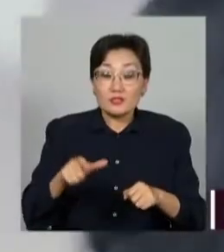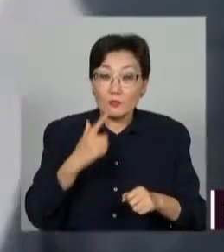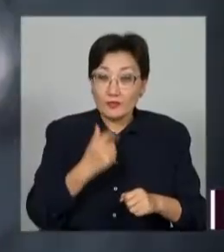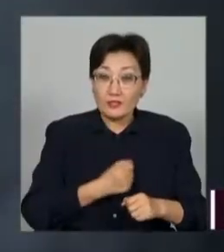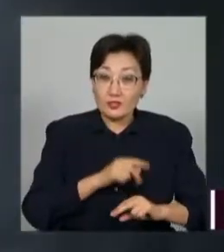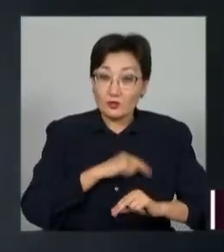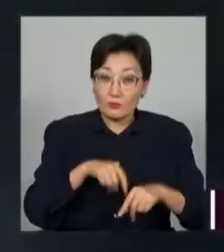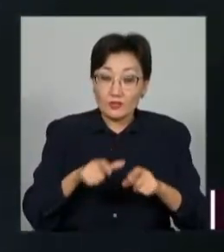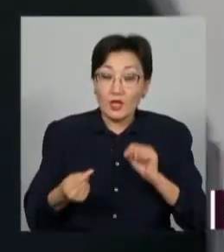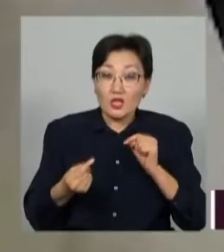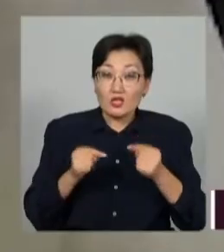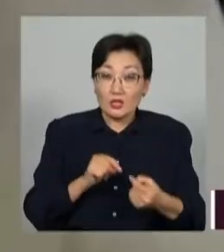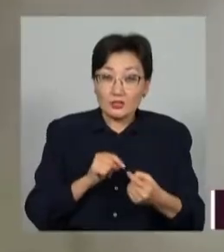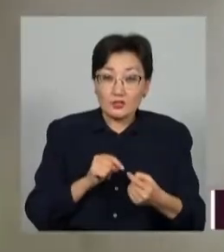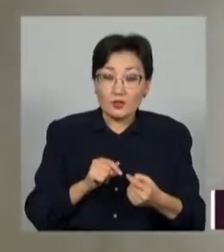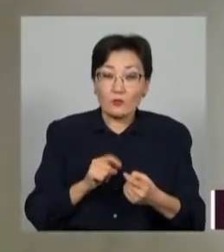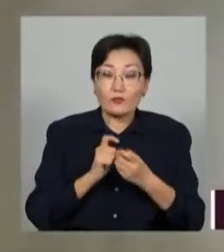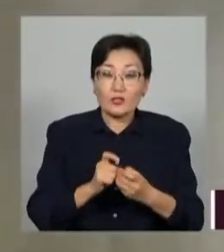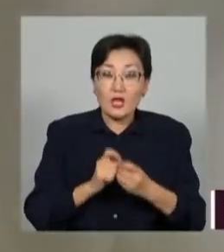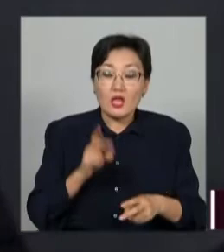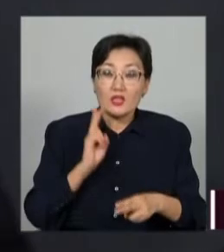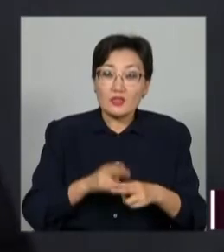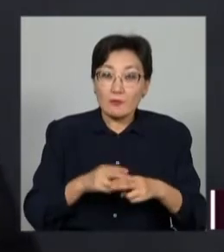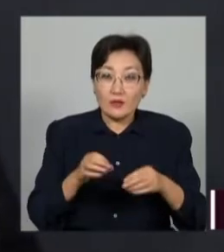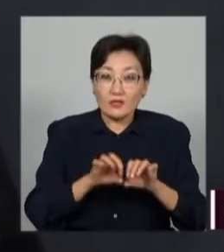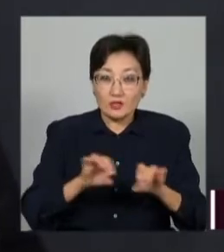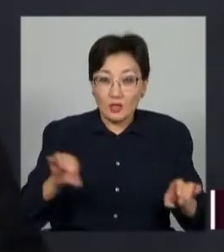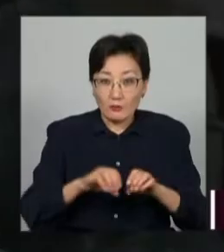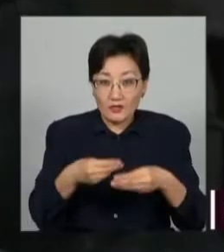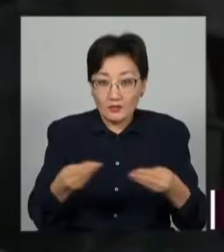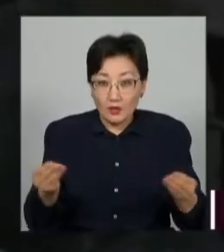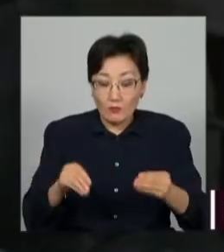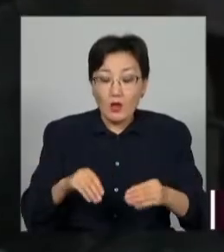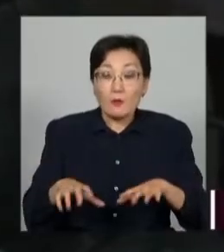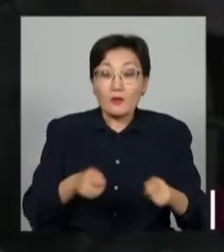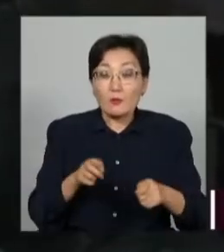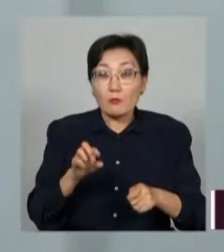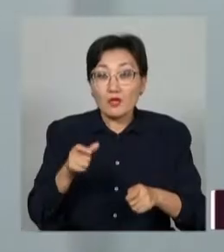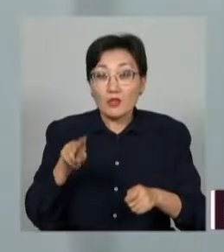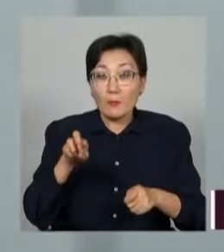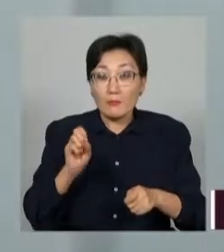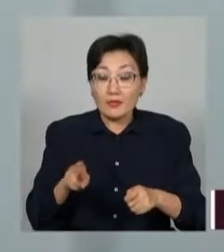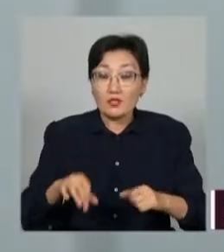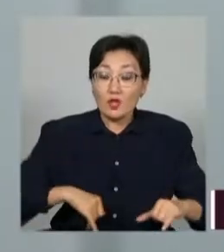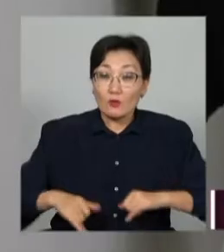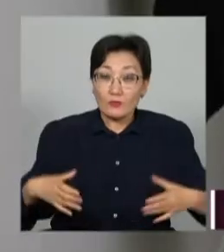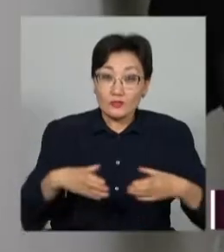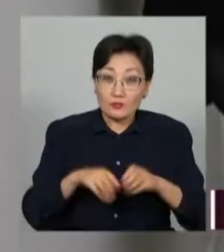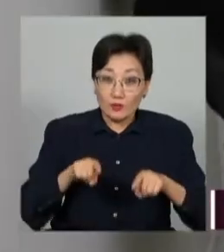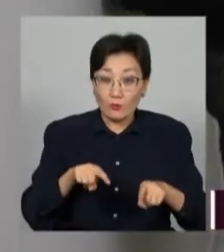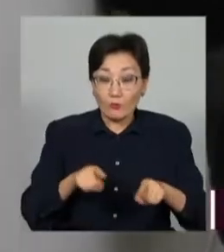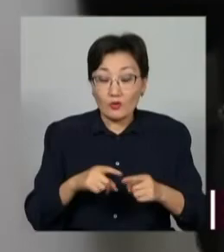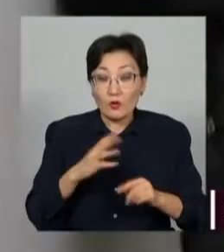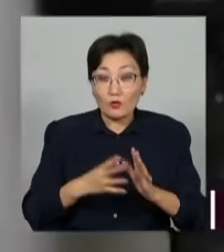әскери қызметкерлерге қарсы шығу үшін темір таратқан. Полиция комитеті басқармасының бастығы Бағланбек Айтпаев қарақшыларды ұстау 19